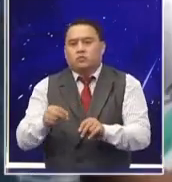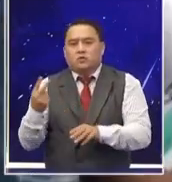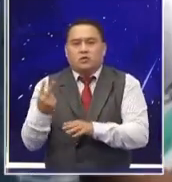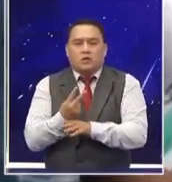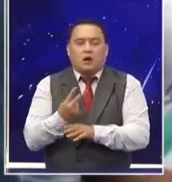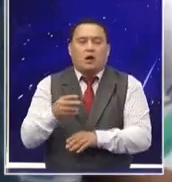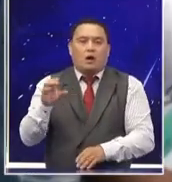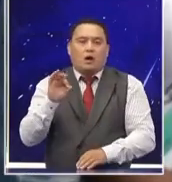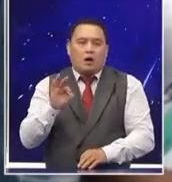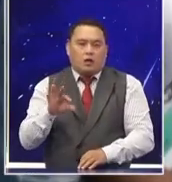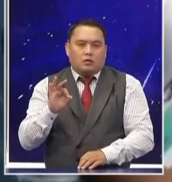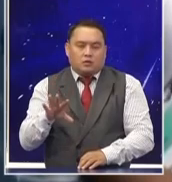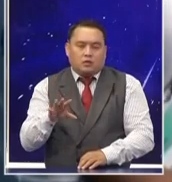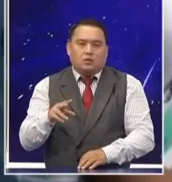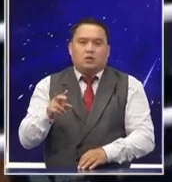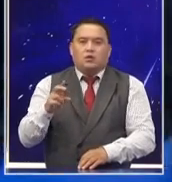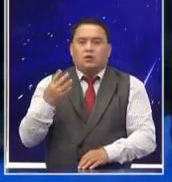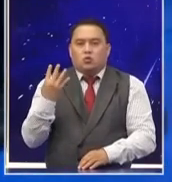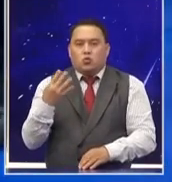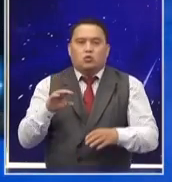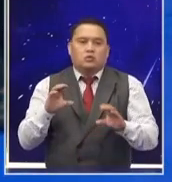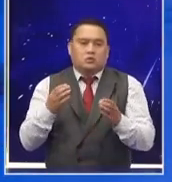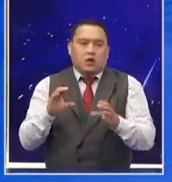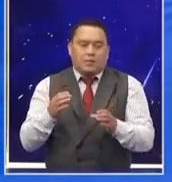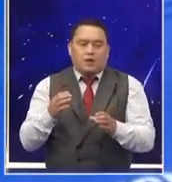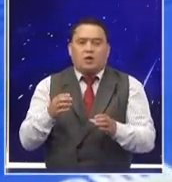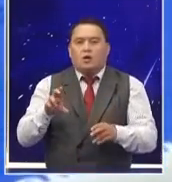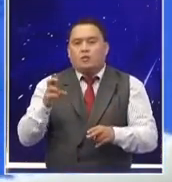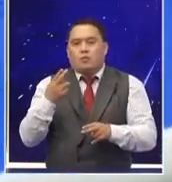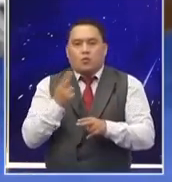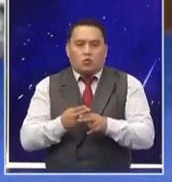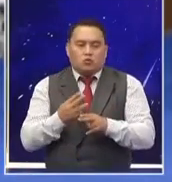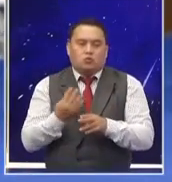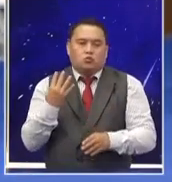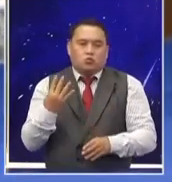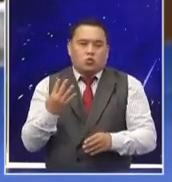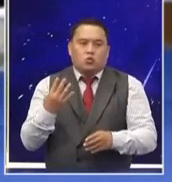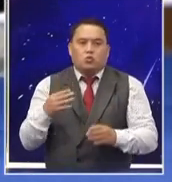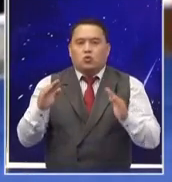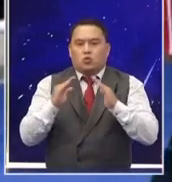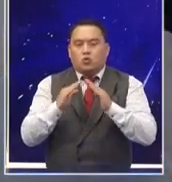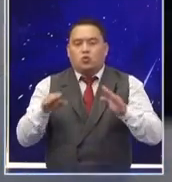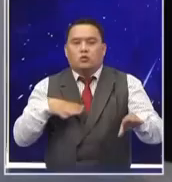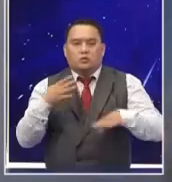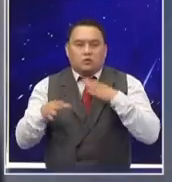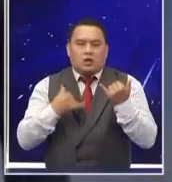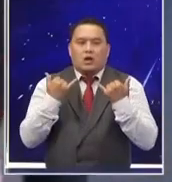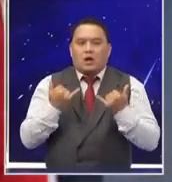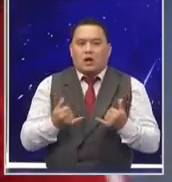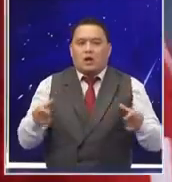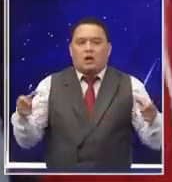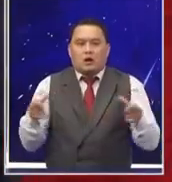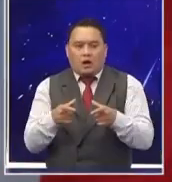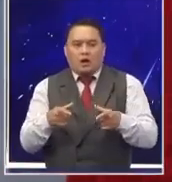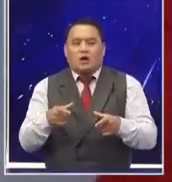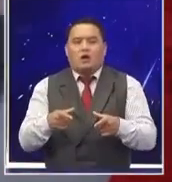4 күміш және 6 қола медальді иеленді. Онан соң корона індетке байланысты спортшылар үйде жаттықты. Енді міне карантин